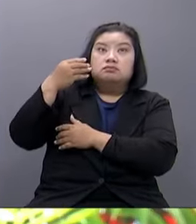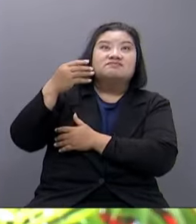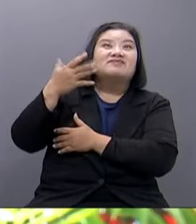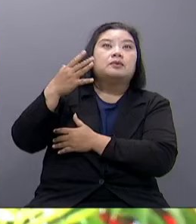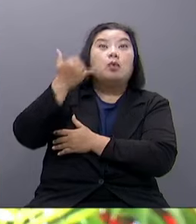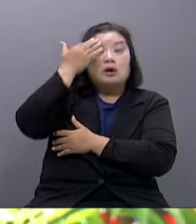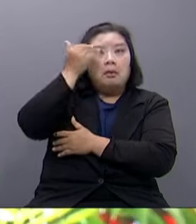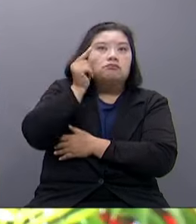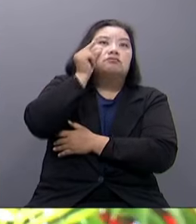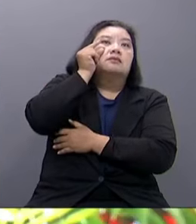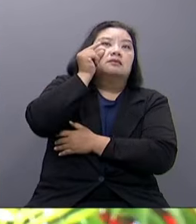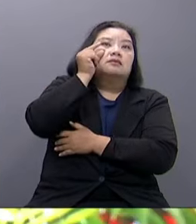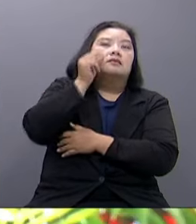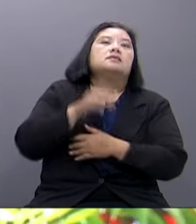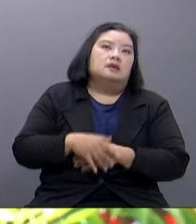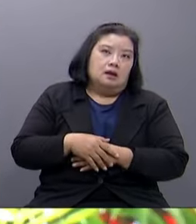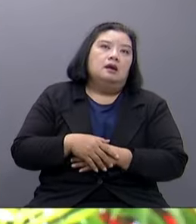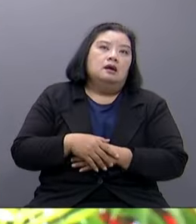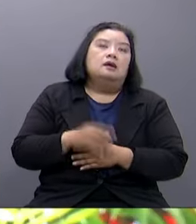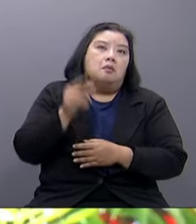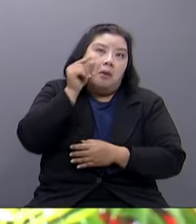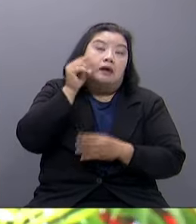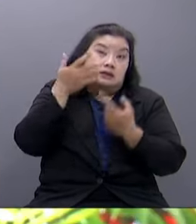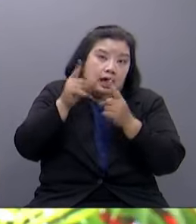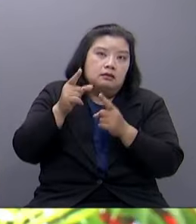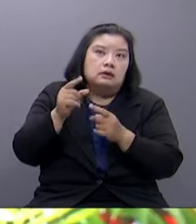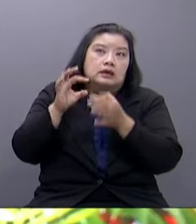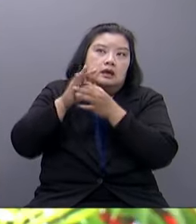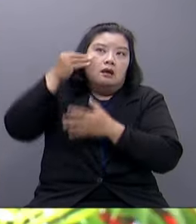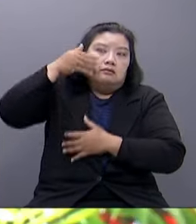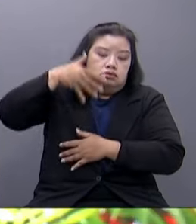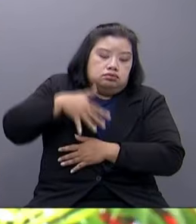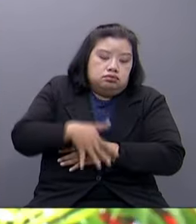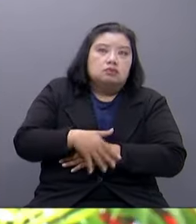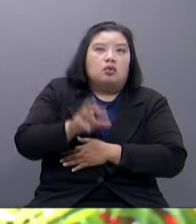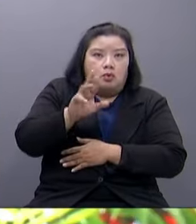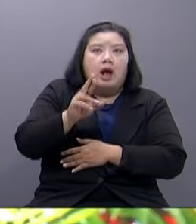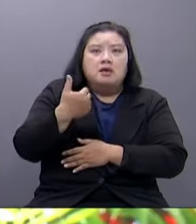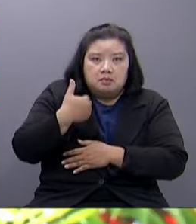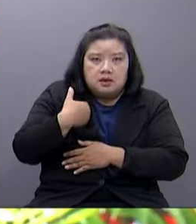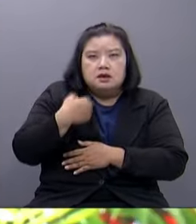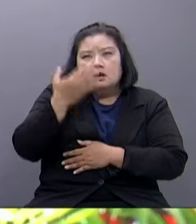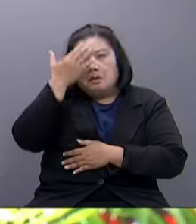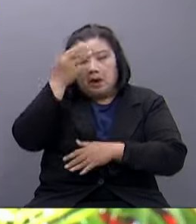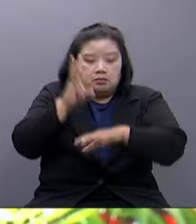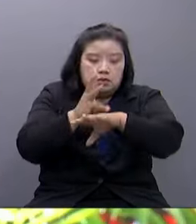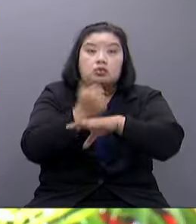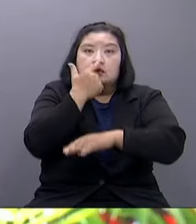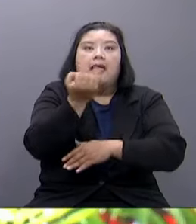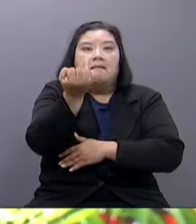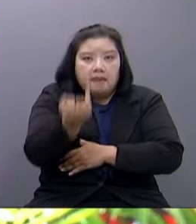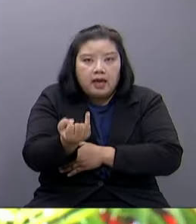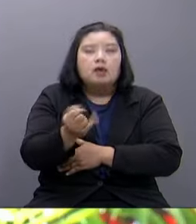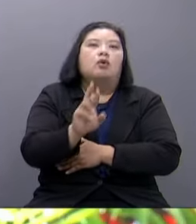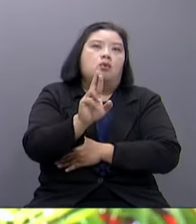อน้หอบที่อยในน